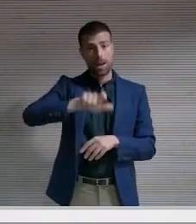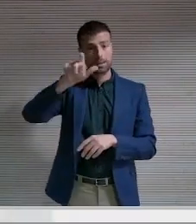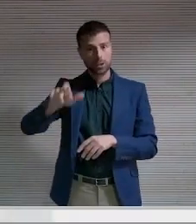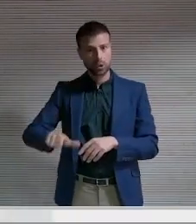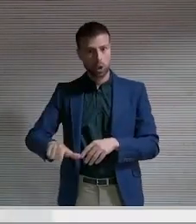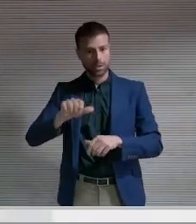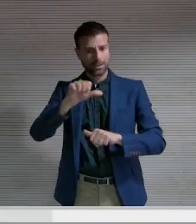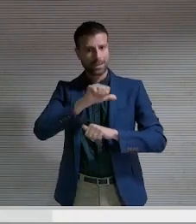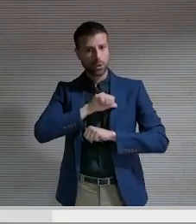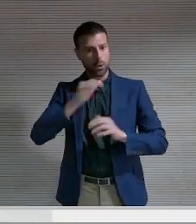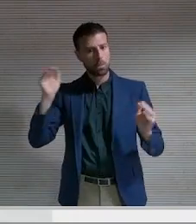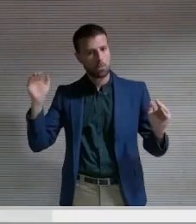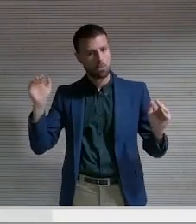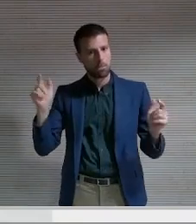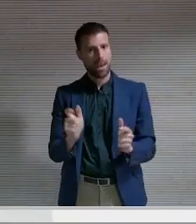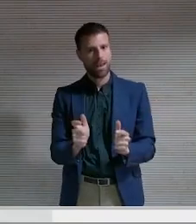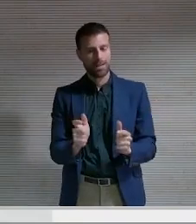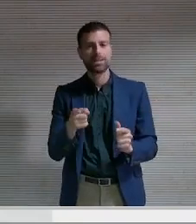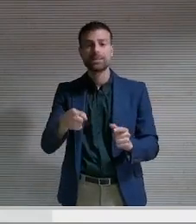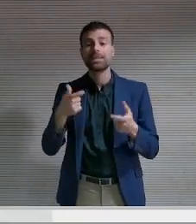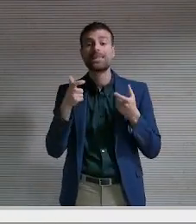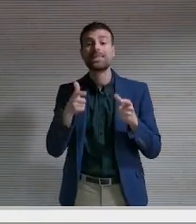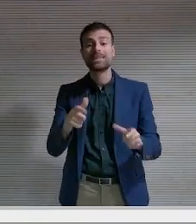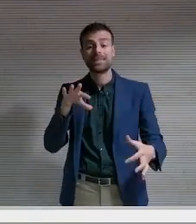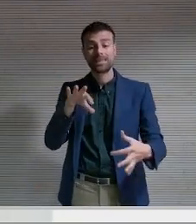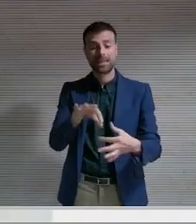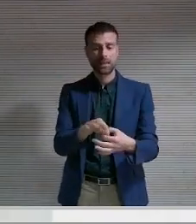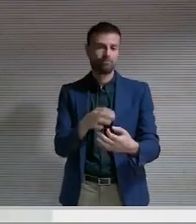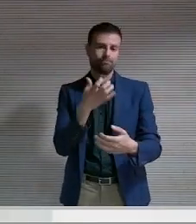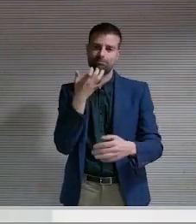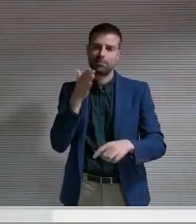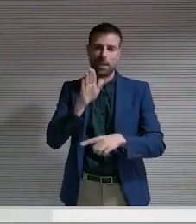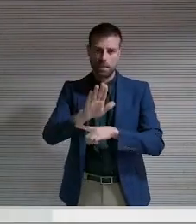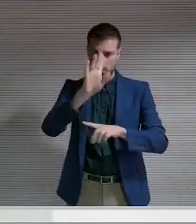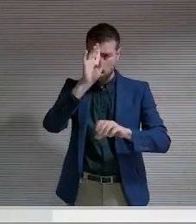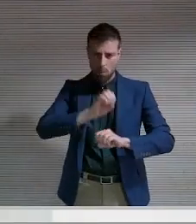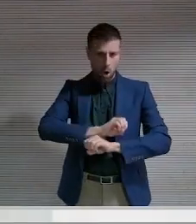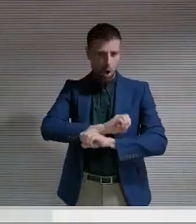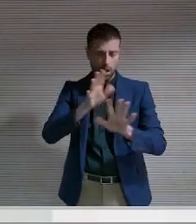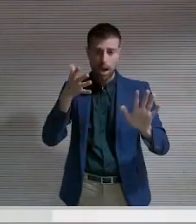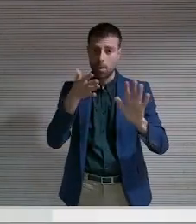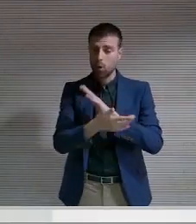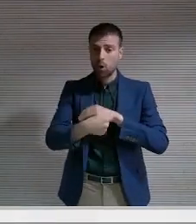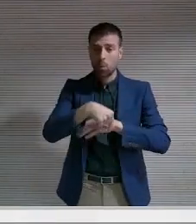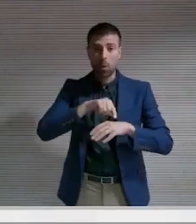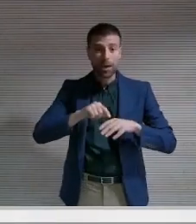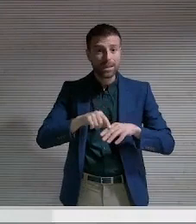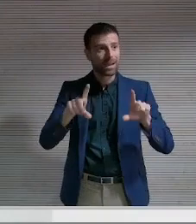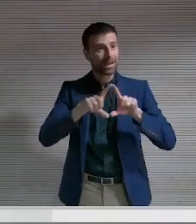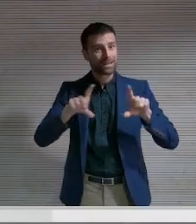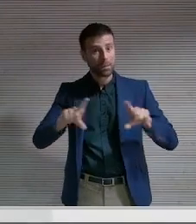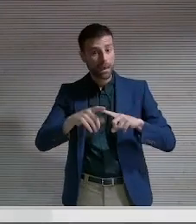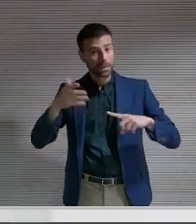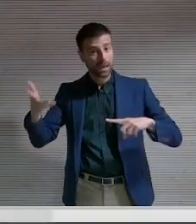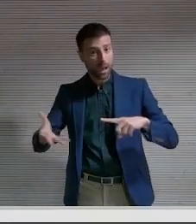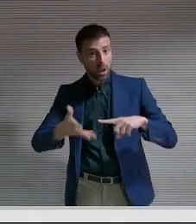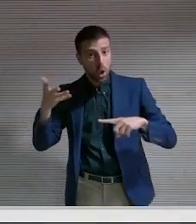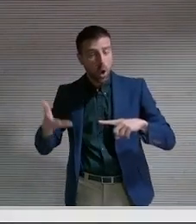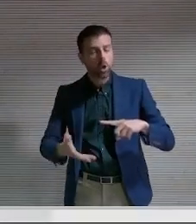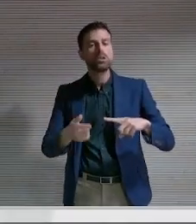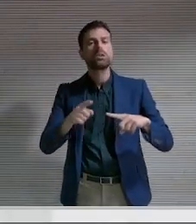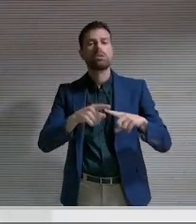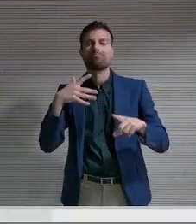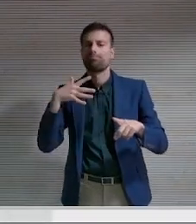l'atur en aquest sector. Per tant, un exemple claríssim de com les polítiques de reindustrialització impacten en el món